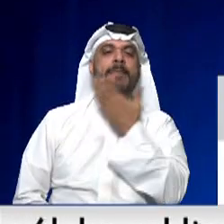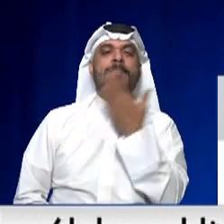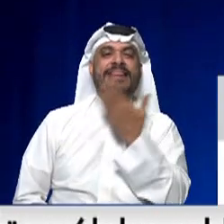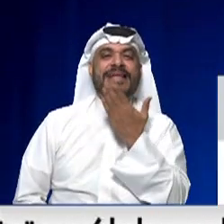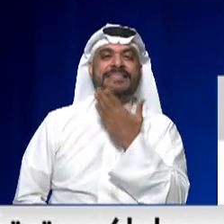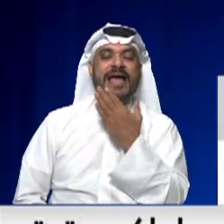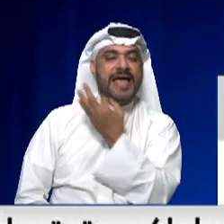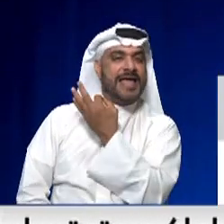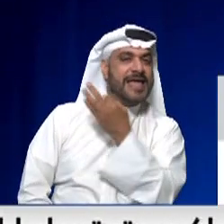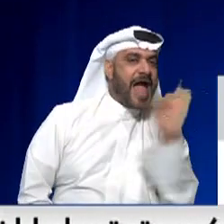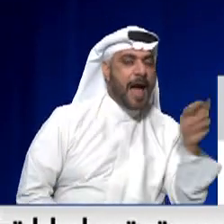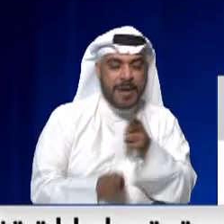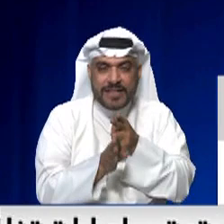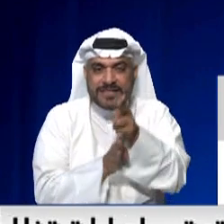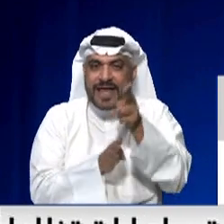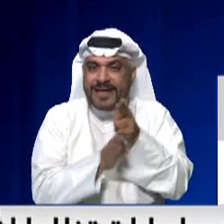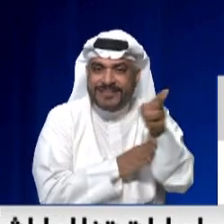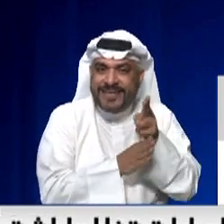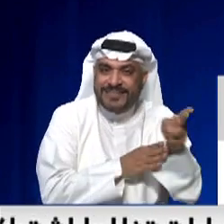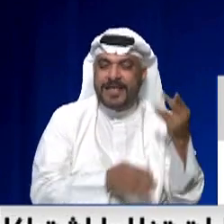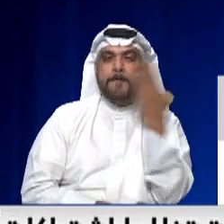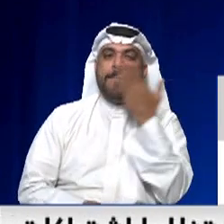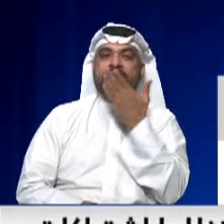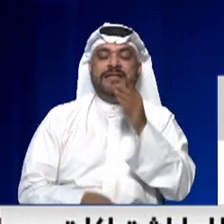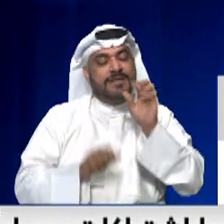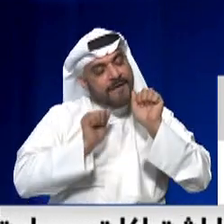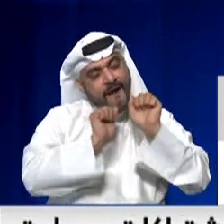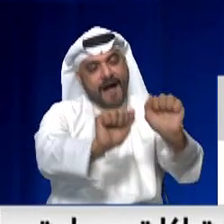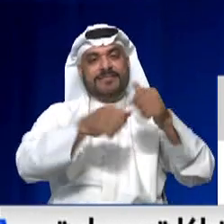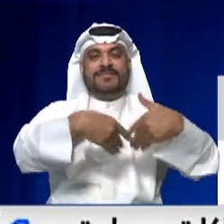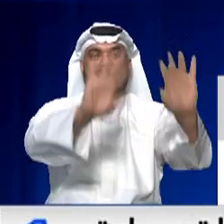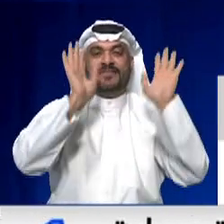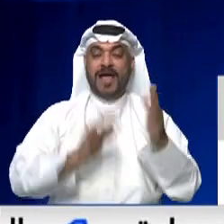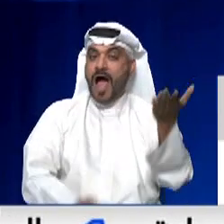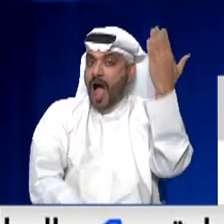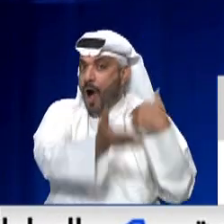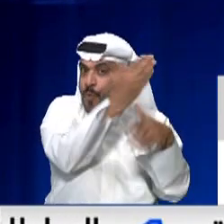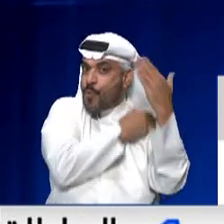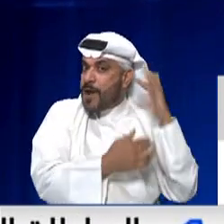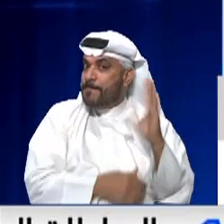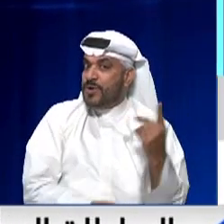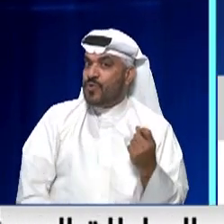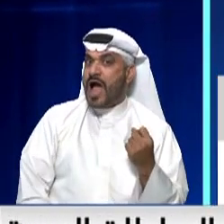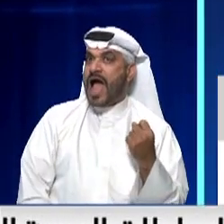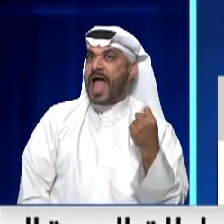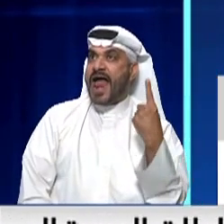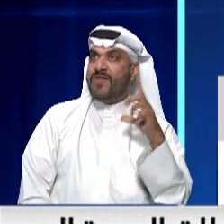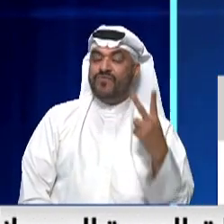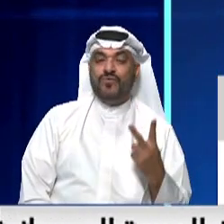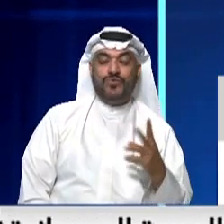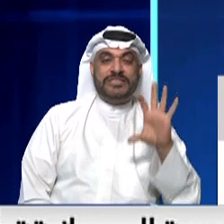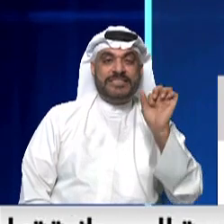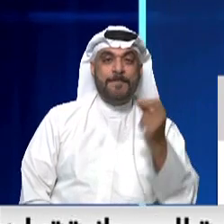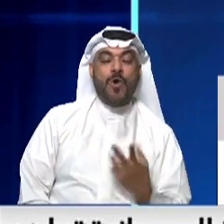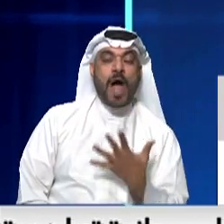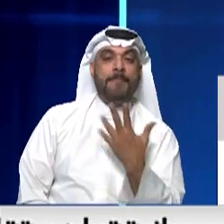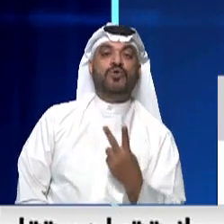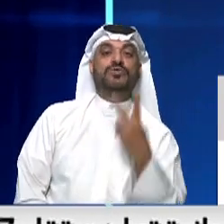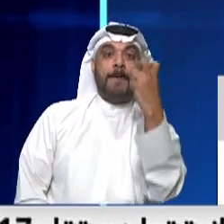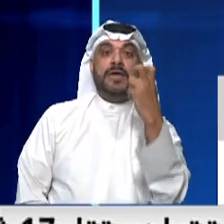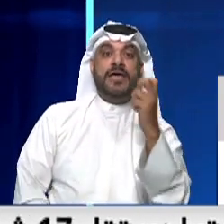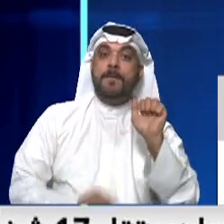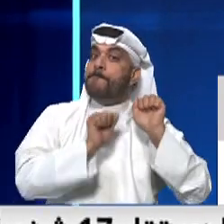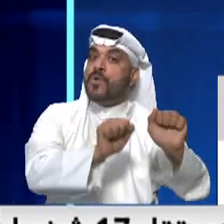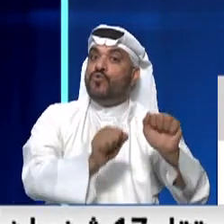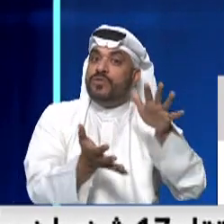100 الف دينار خلال سنوات السابقه كما اوضح السباعي ان هذا الانجاز يواكب استراتيجيه وزاره الاعلام